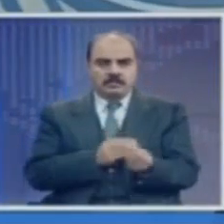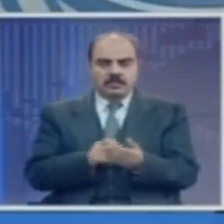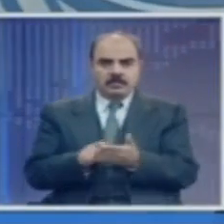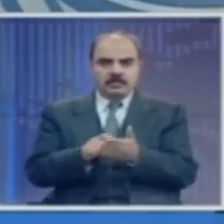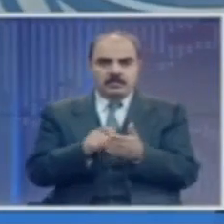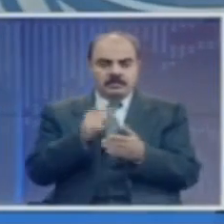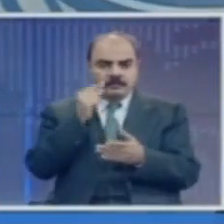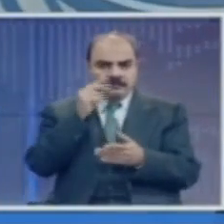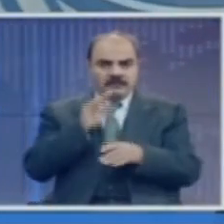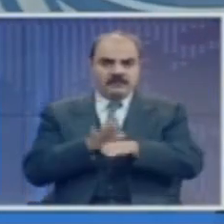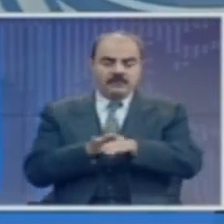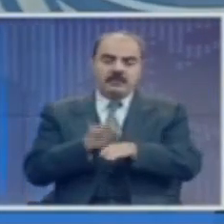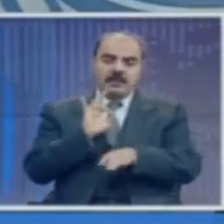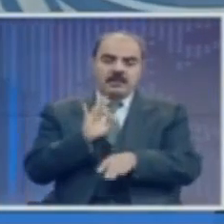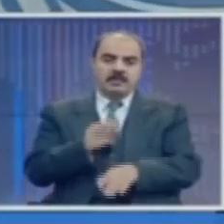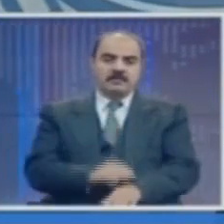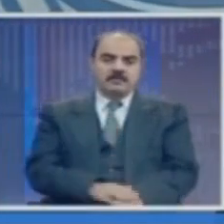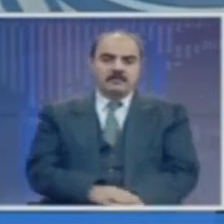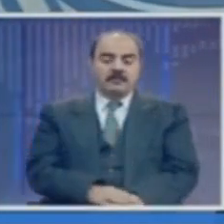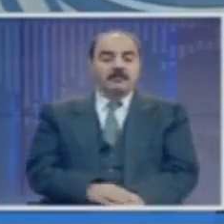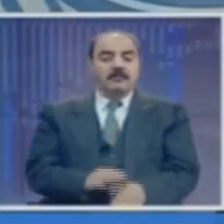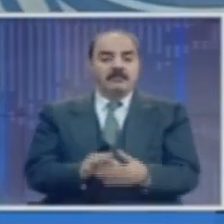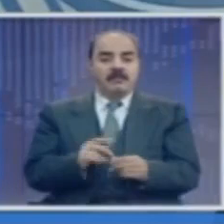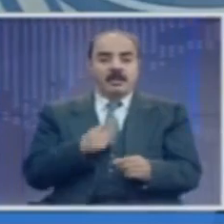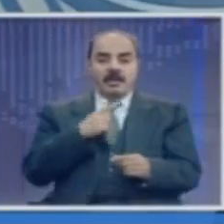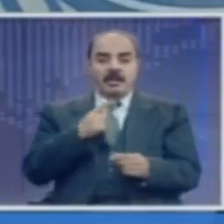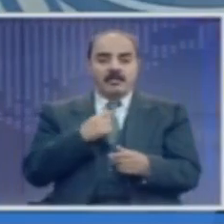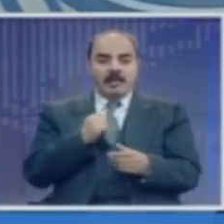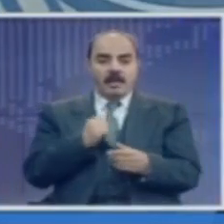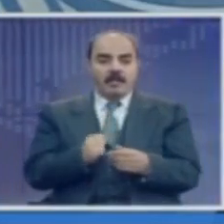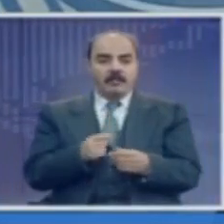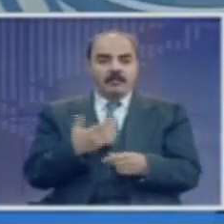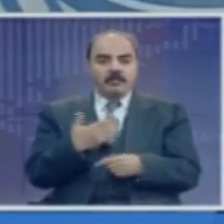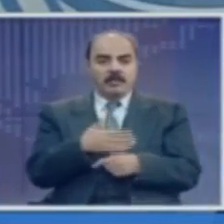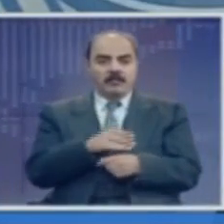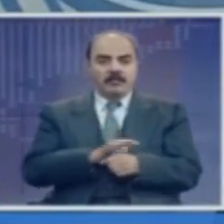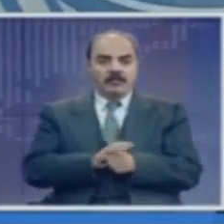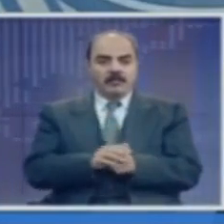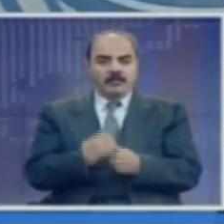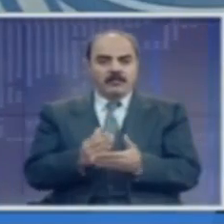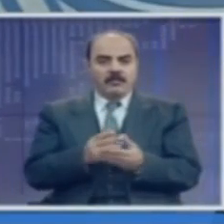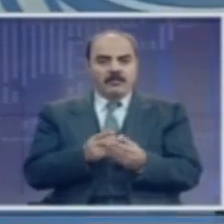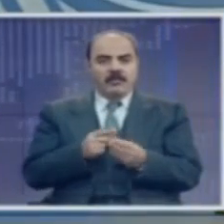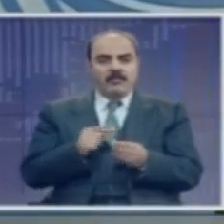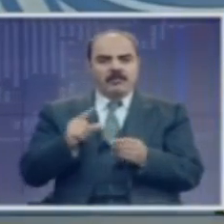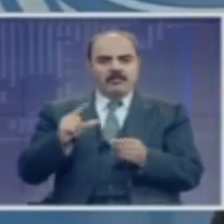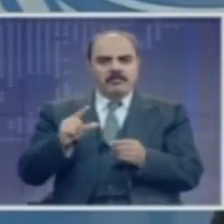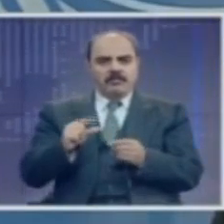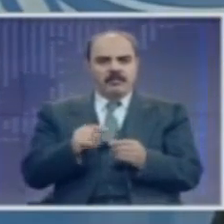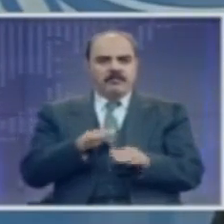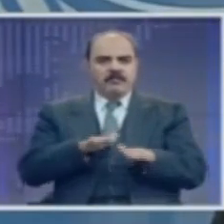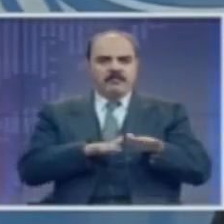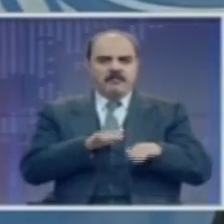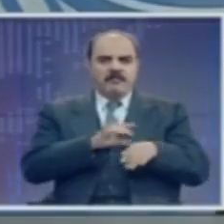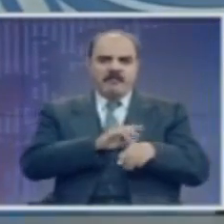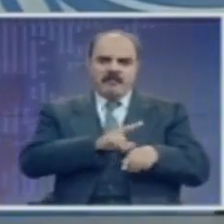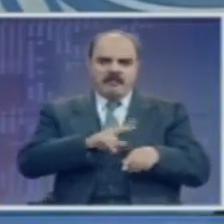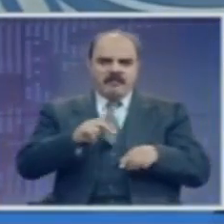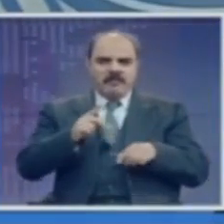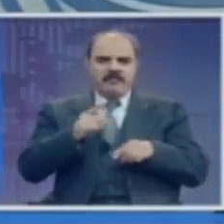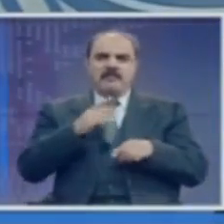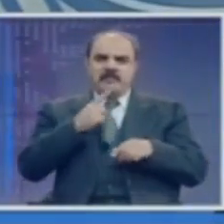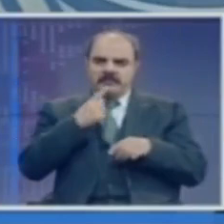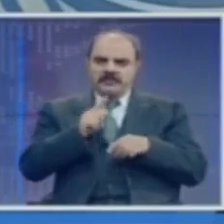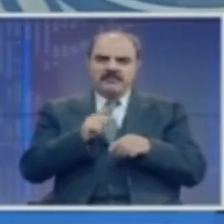لمكافحة جائحات مستقبلية. وقالت المنظمة إن معدل وفيات مرضى فيروس كورونا منخفض نسبيا